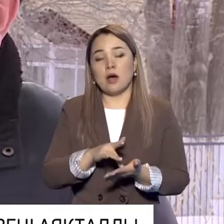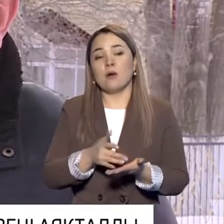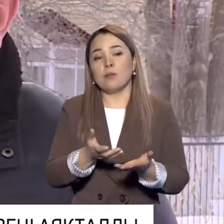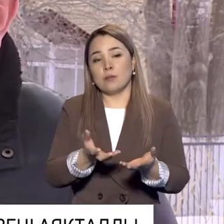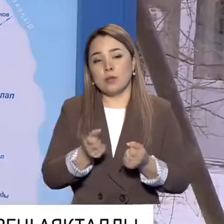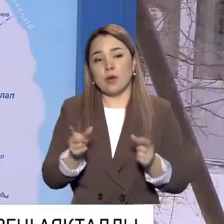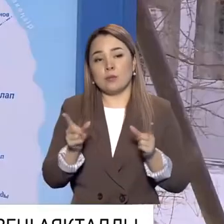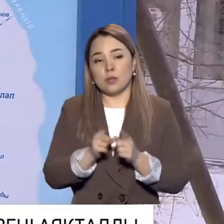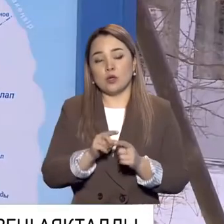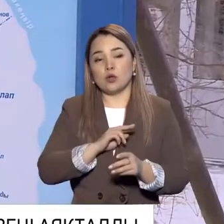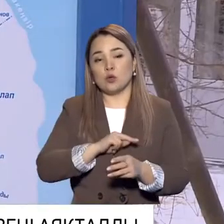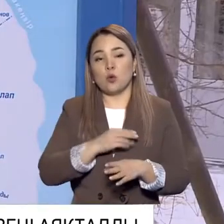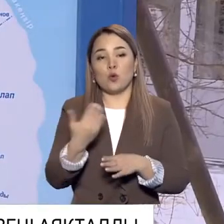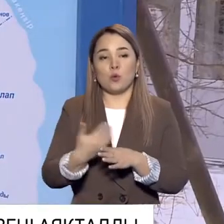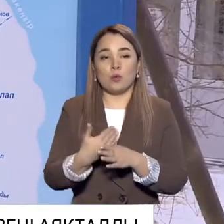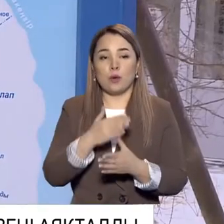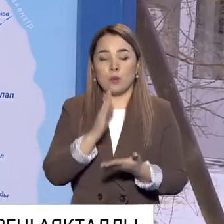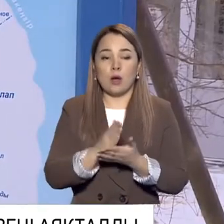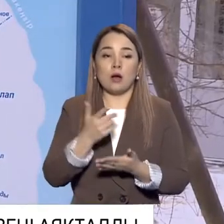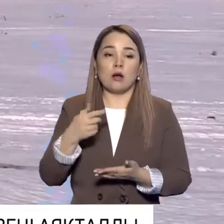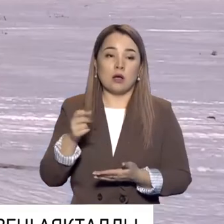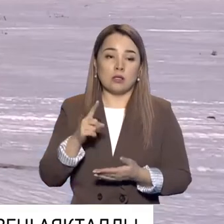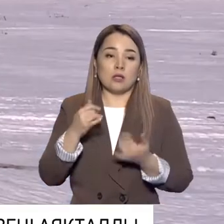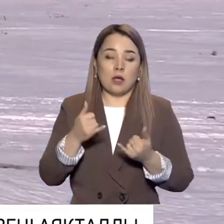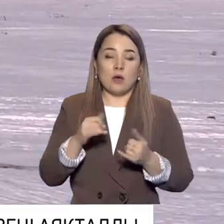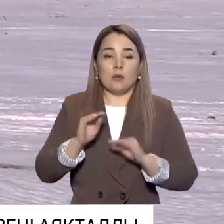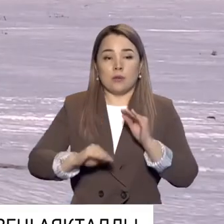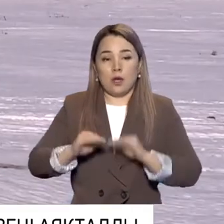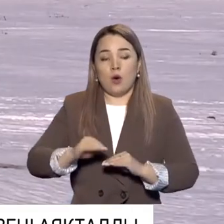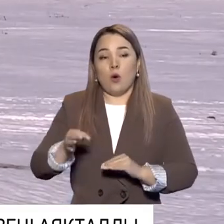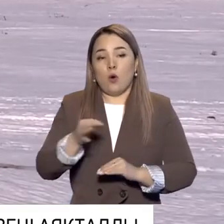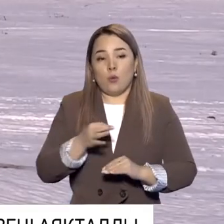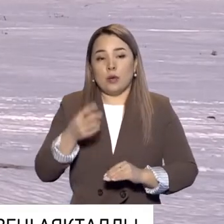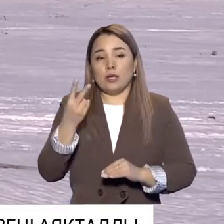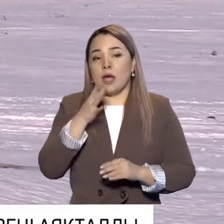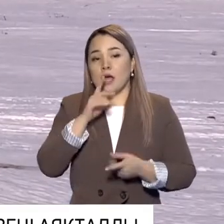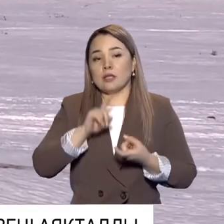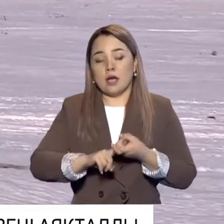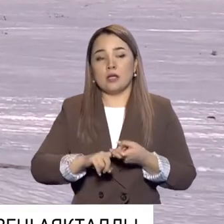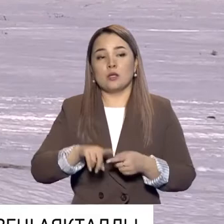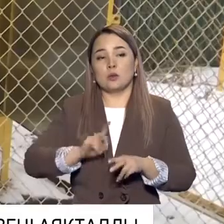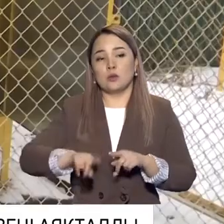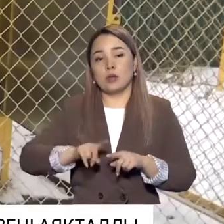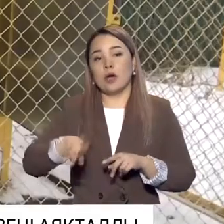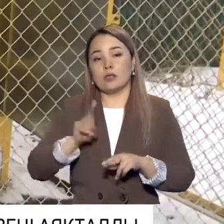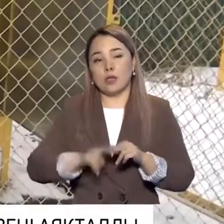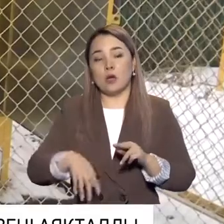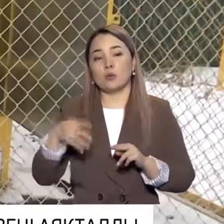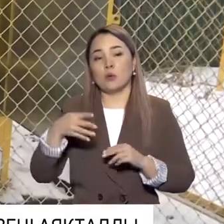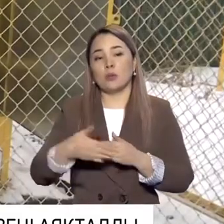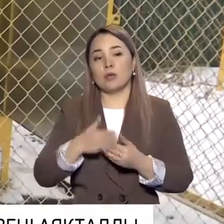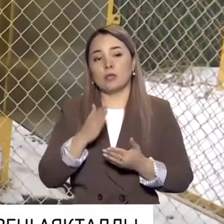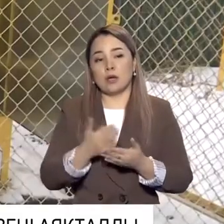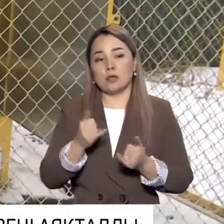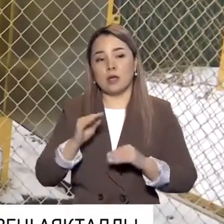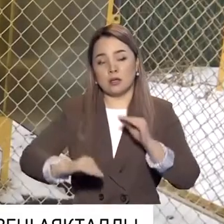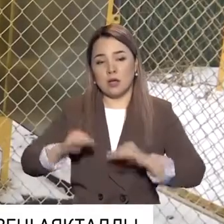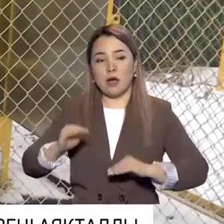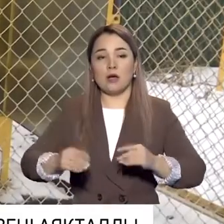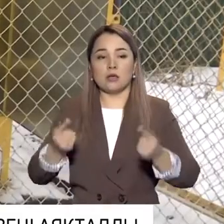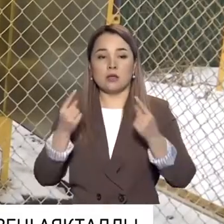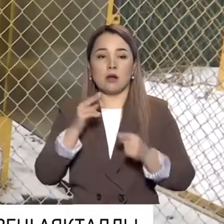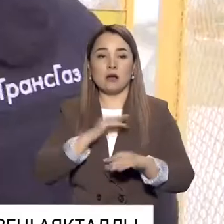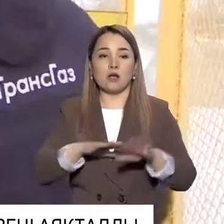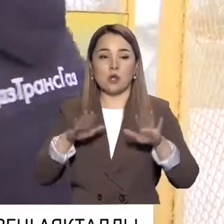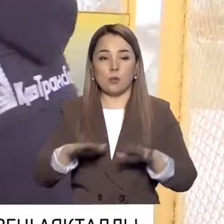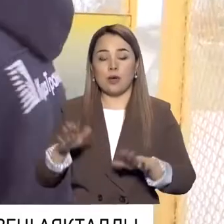алуға көмектесеміз. Қазір облыстық газдандыру жобасының екінші кезеңі аяқталды. Жыл соңына дейін 4000 үйге құбыр тарту жоспарда. Бұдан тыс ірі